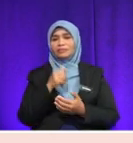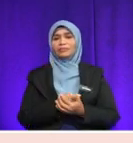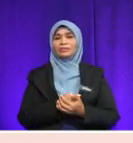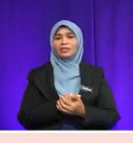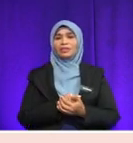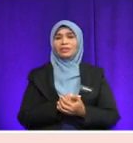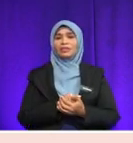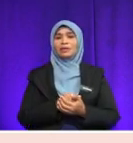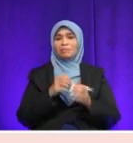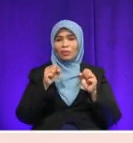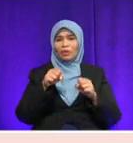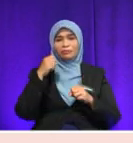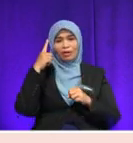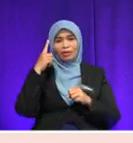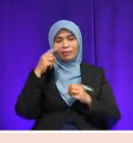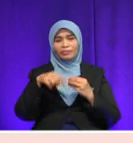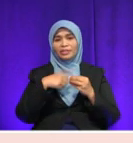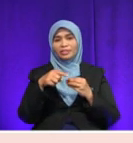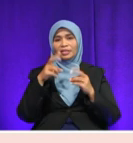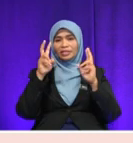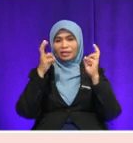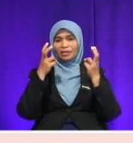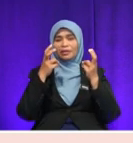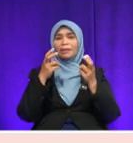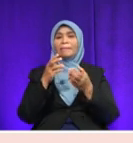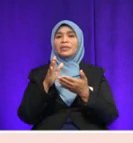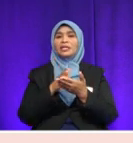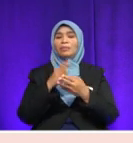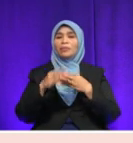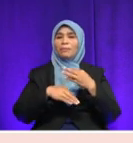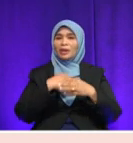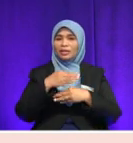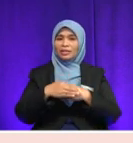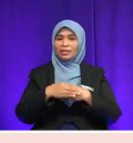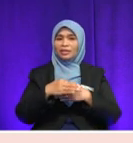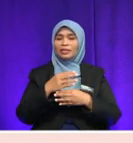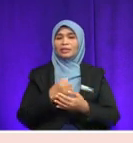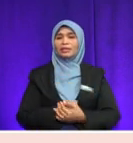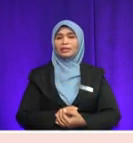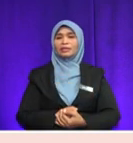boleh paham tentang tajuk menyapu Bali